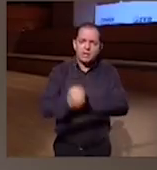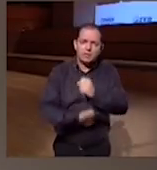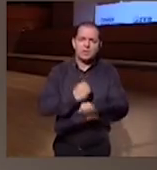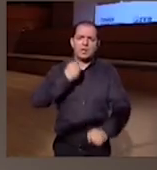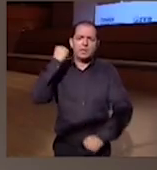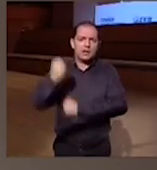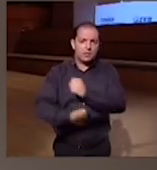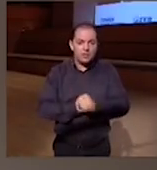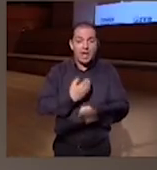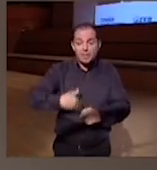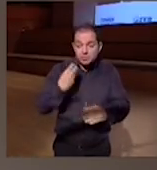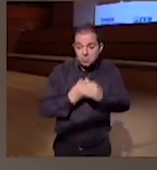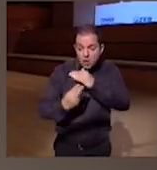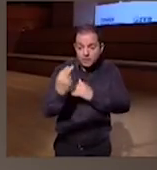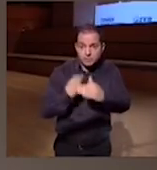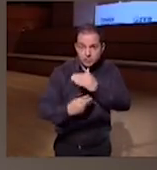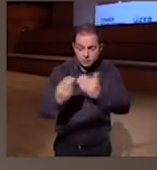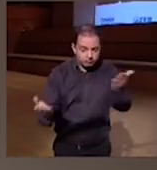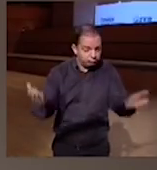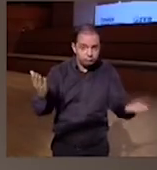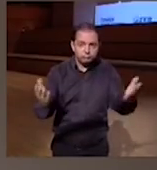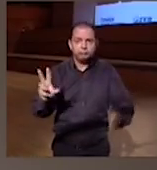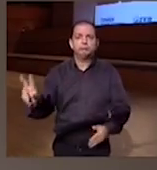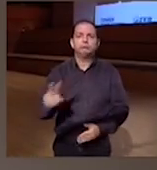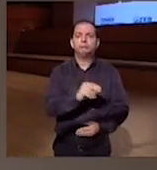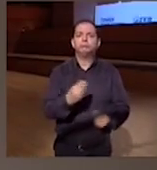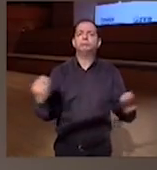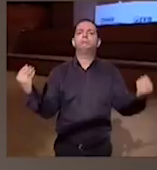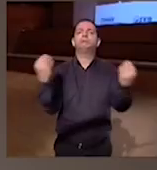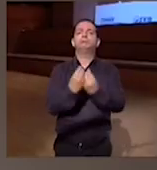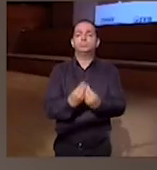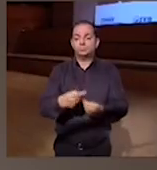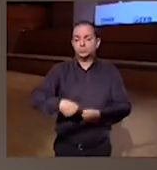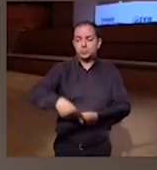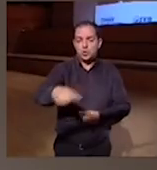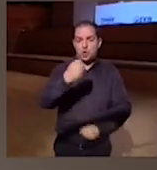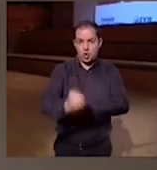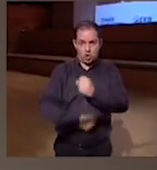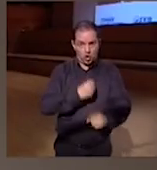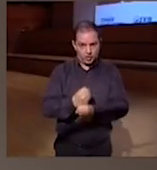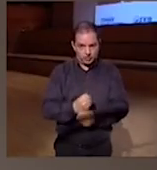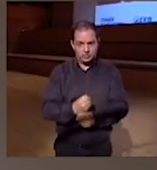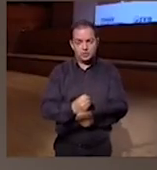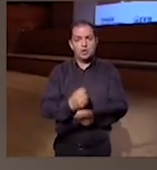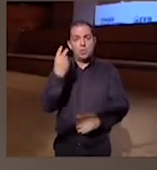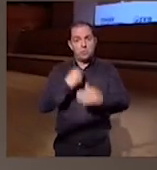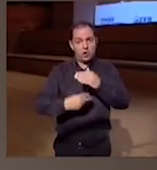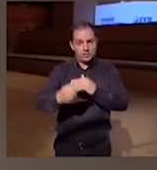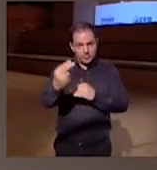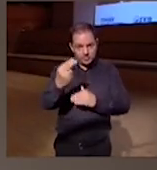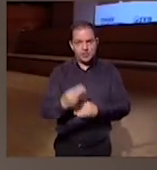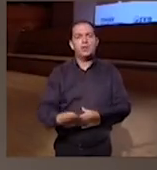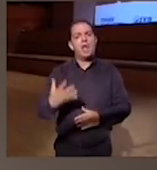τις δικές μας προβλέψεις. Και σε ό,τι αφορά τα επόμενα χρόνια, προβλέπονται